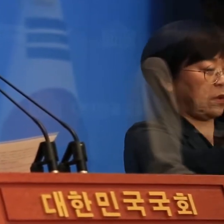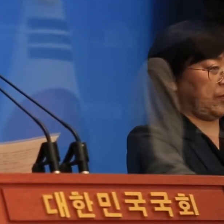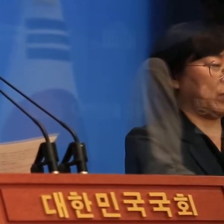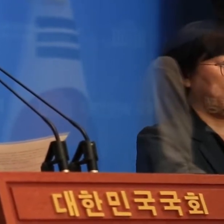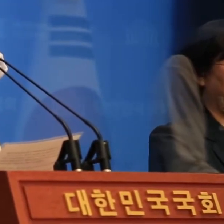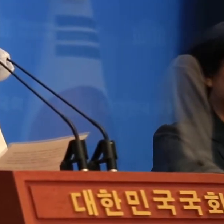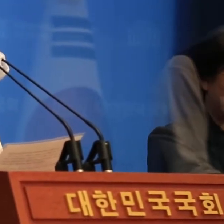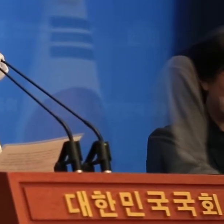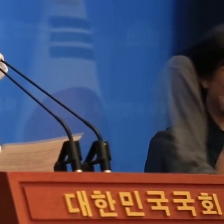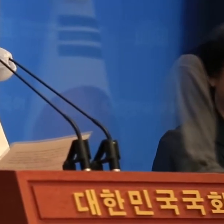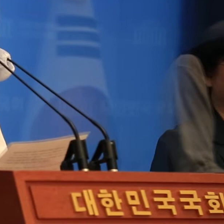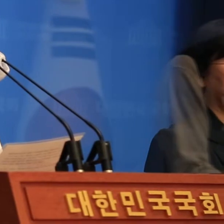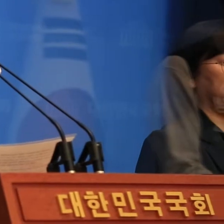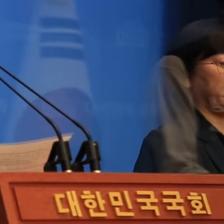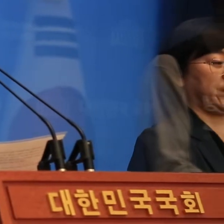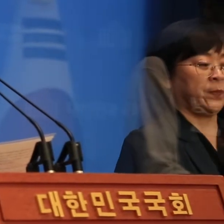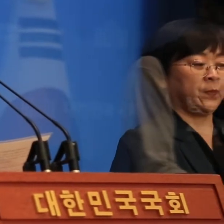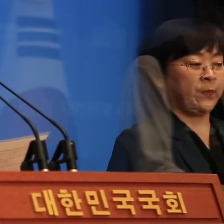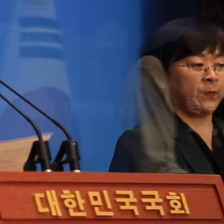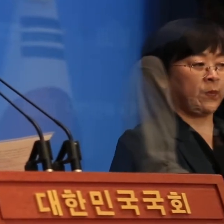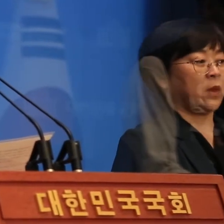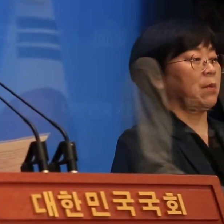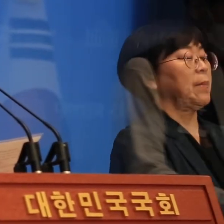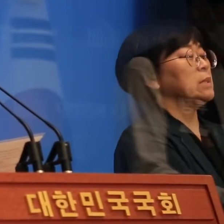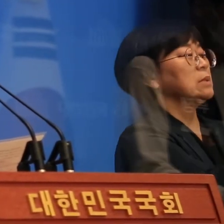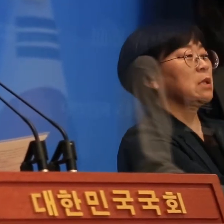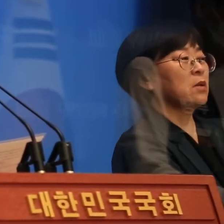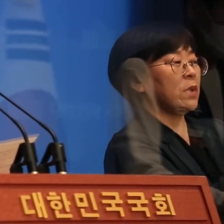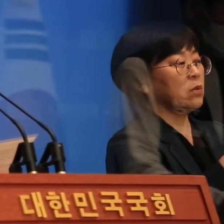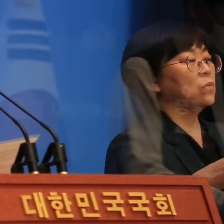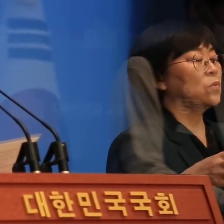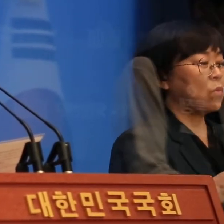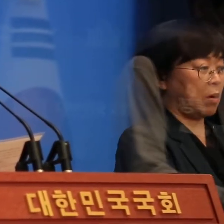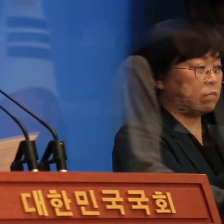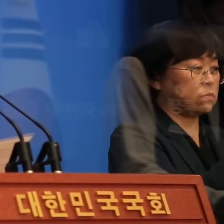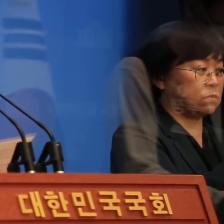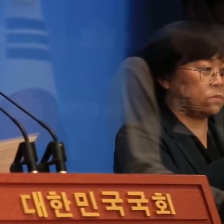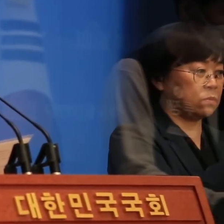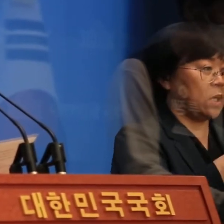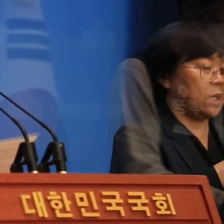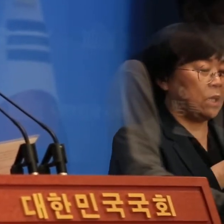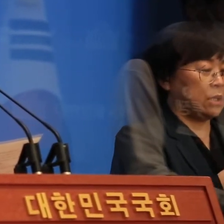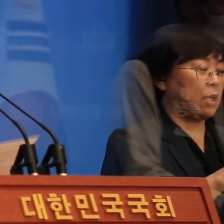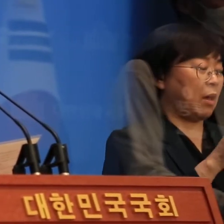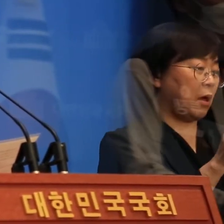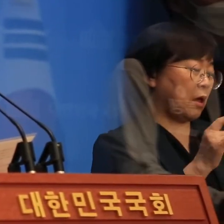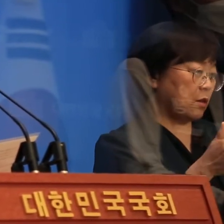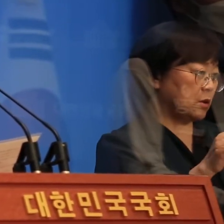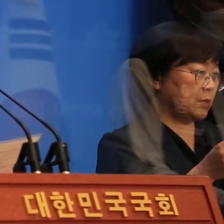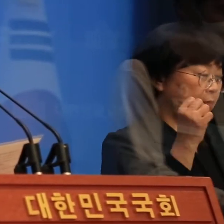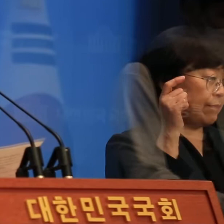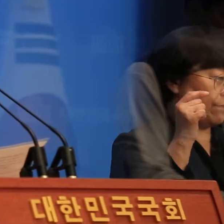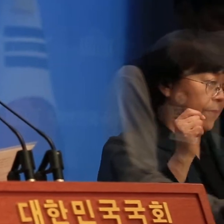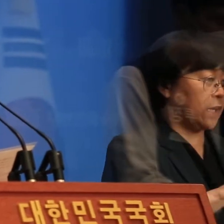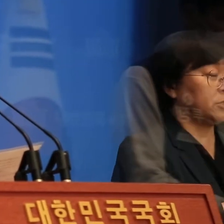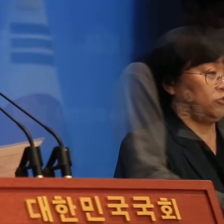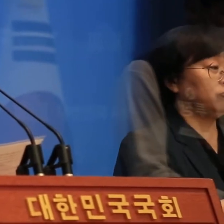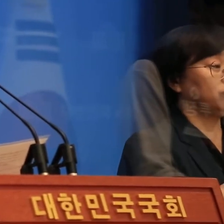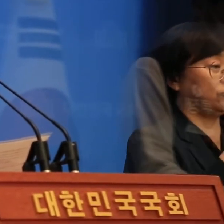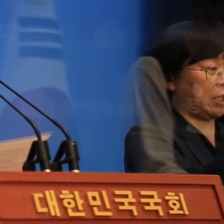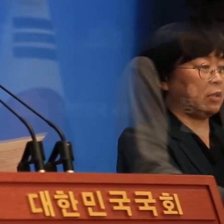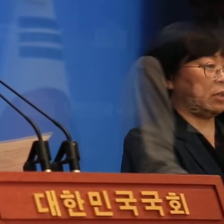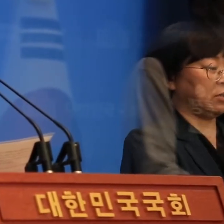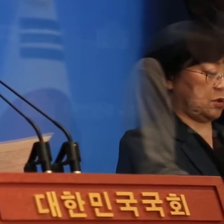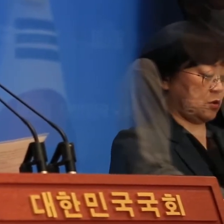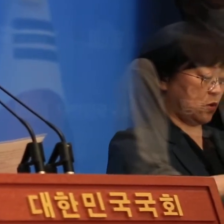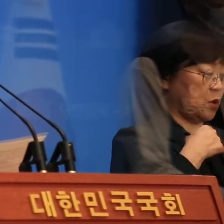것입니다. 더욱이 발전산업의 통합구조는 재생에너지의 신속한 재투자로 정의로운